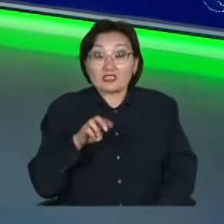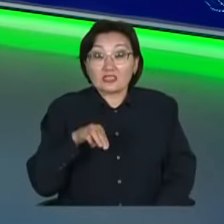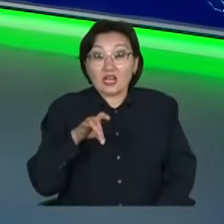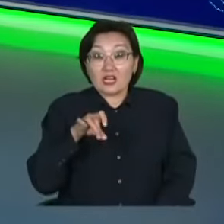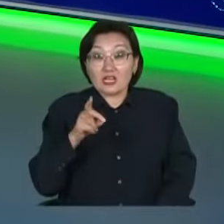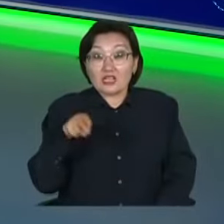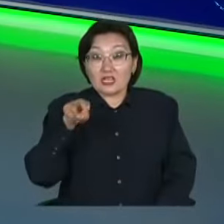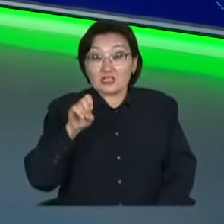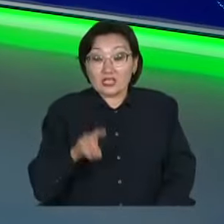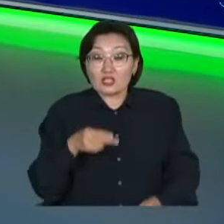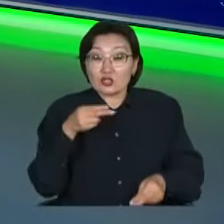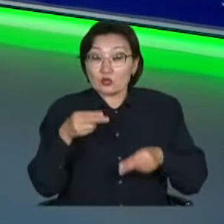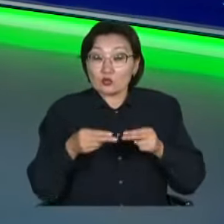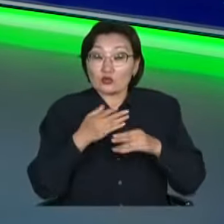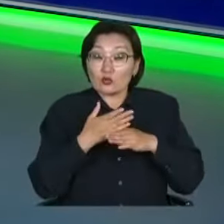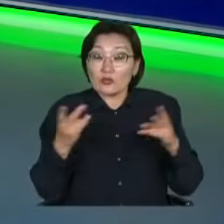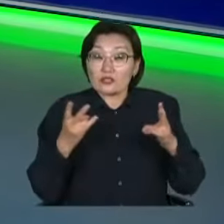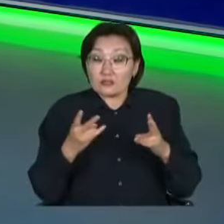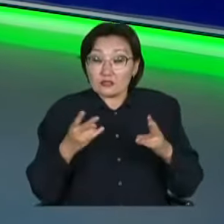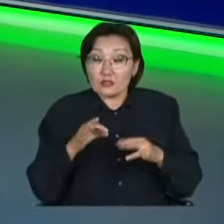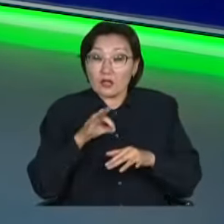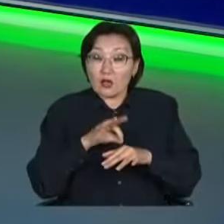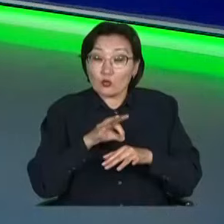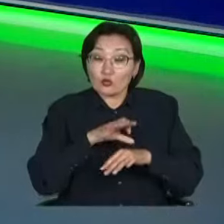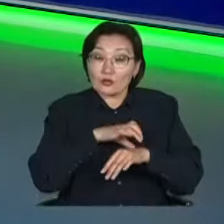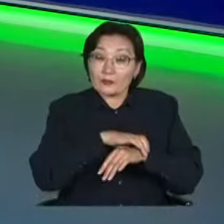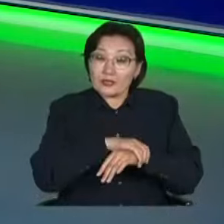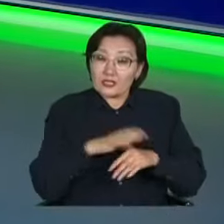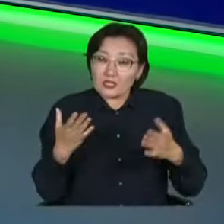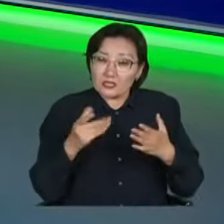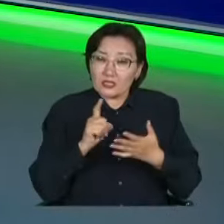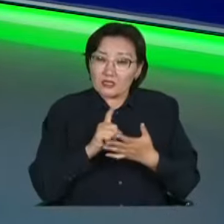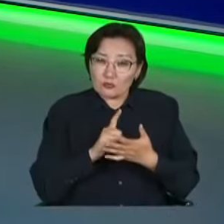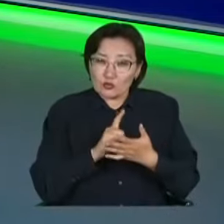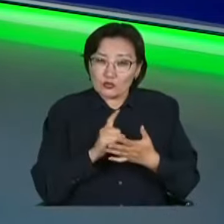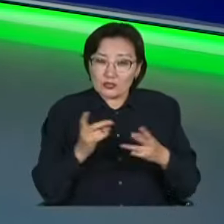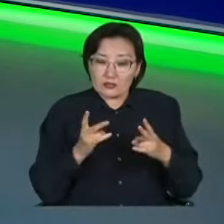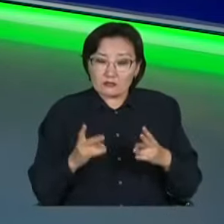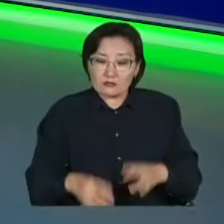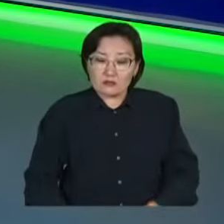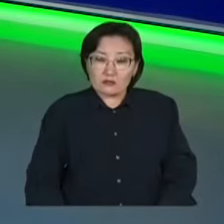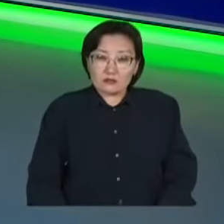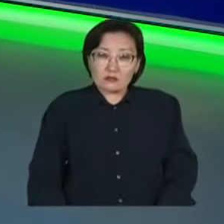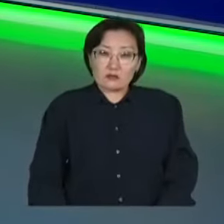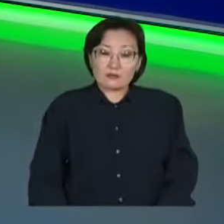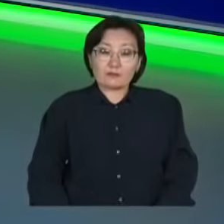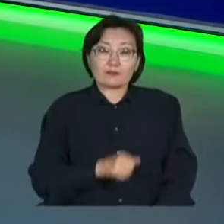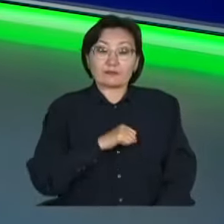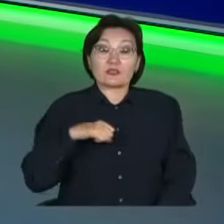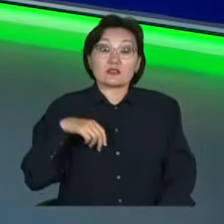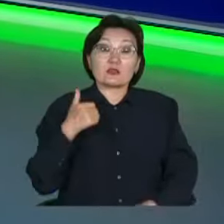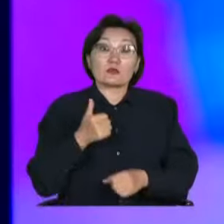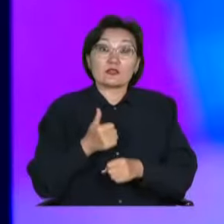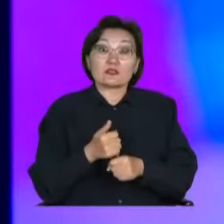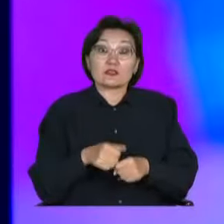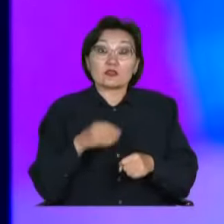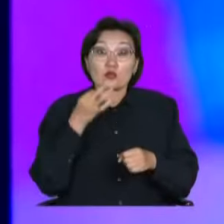көмегіне жүгінген жөн? Сырқат белгілері қандай болу керек? Енді ең бастысы кез келген адам